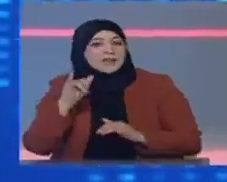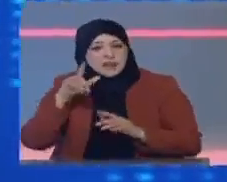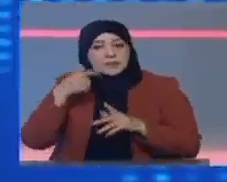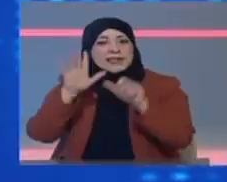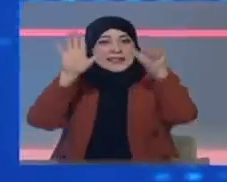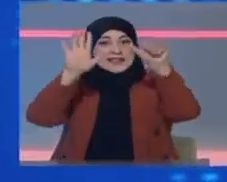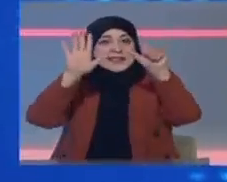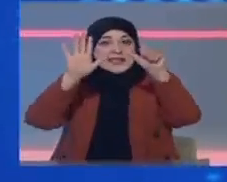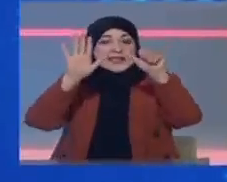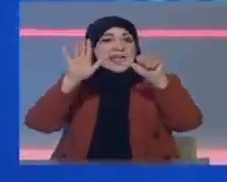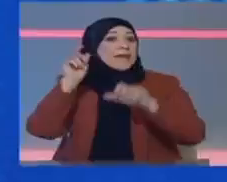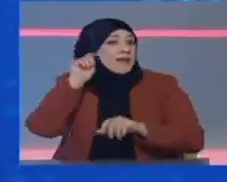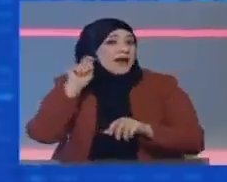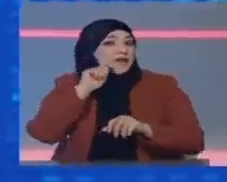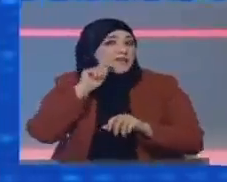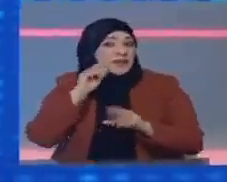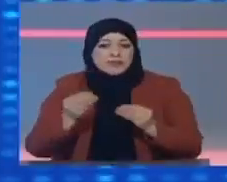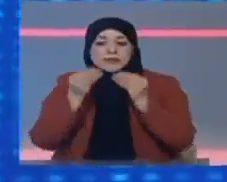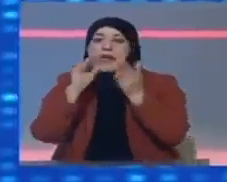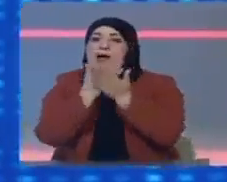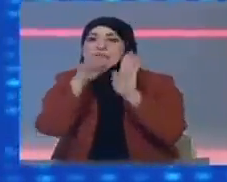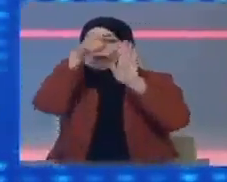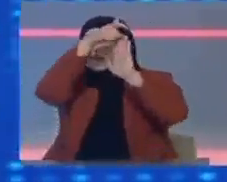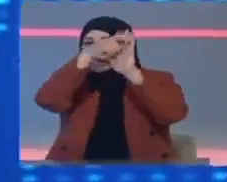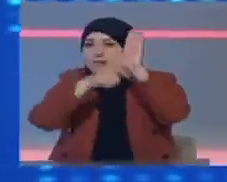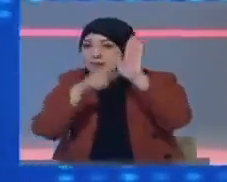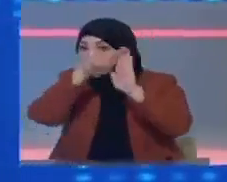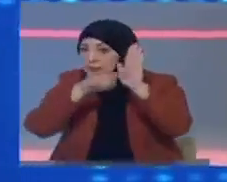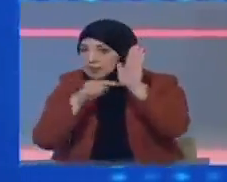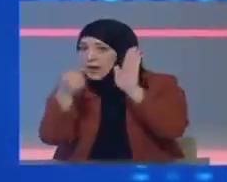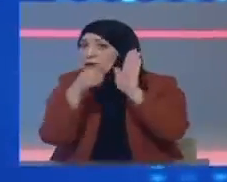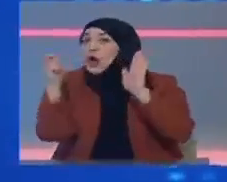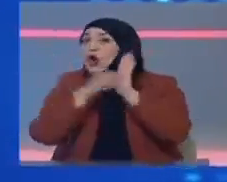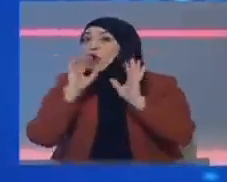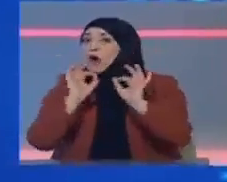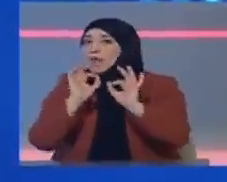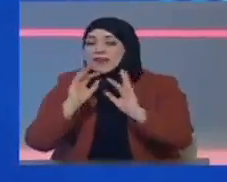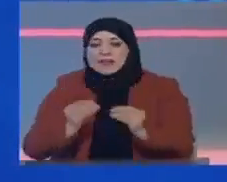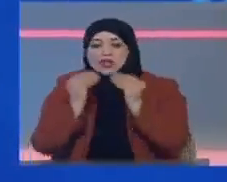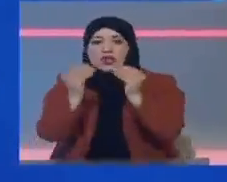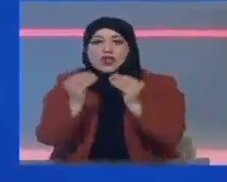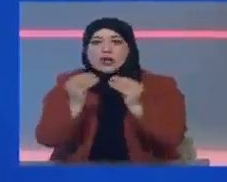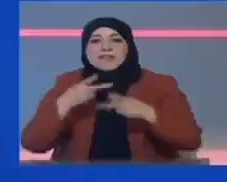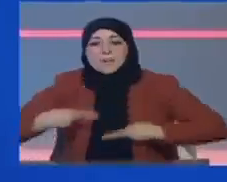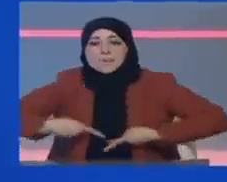السادس من ابريل اعلان رزنامه بدايه صرف المساعدات لهم في بلاغ